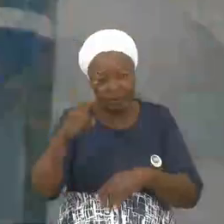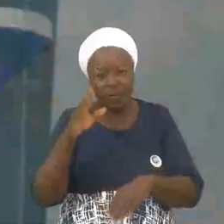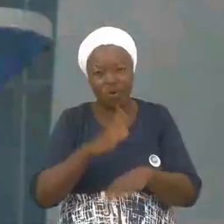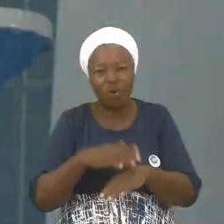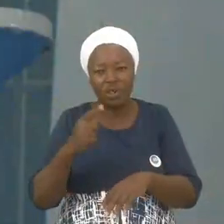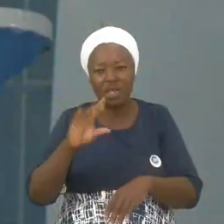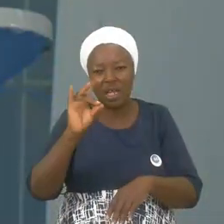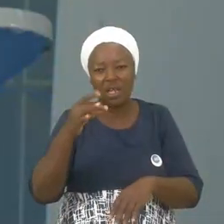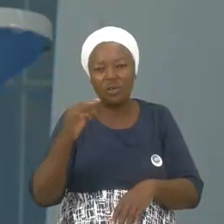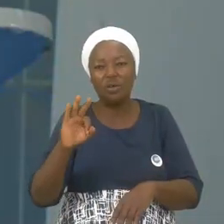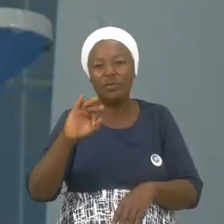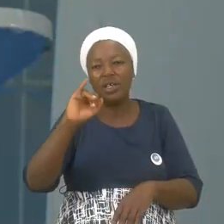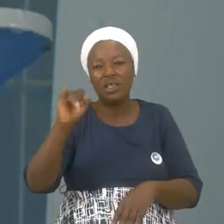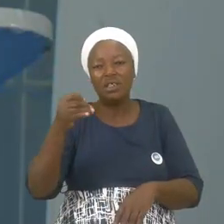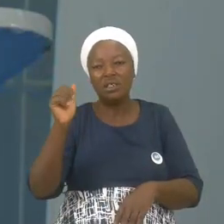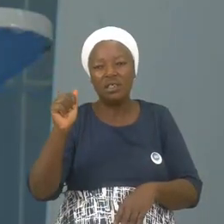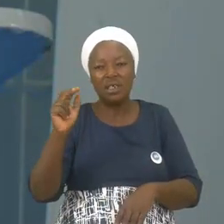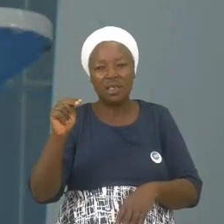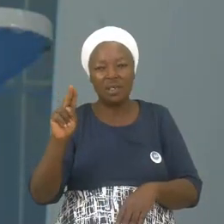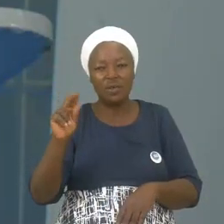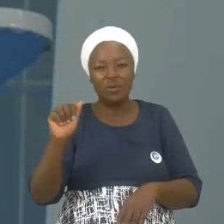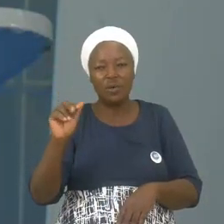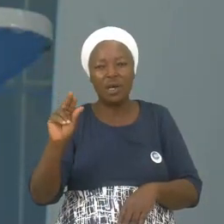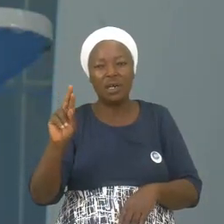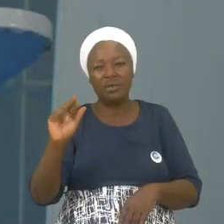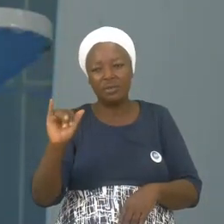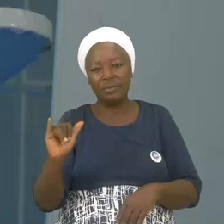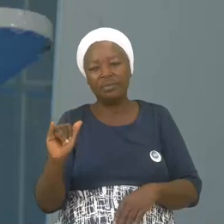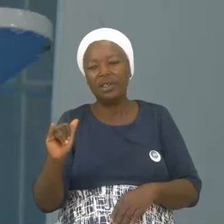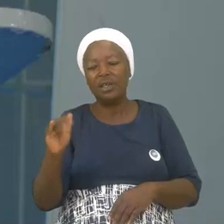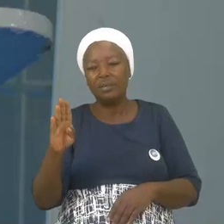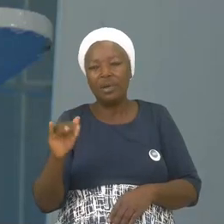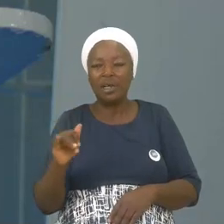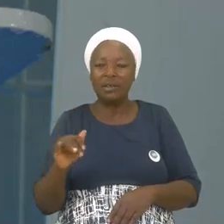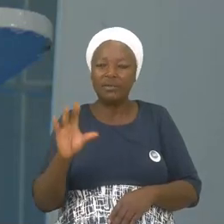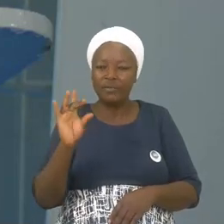Ce banquet spécial. Le 8 janvier.